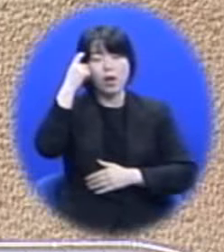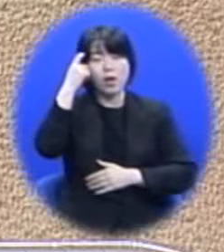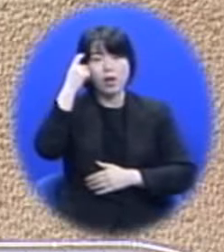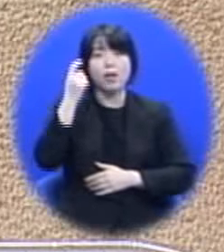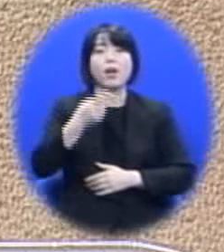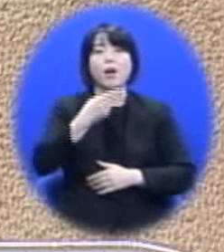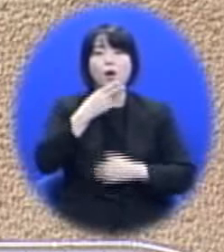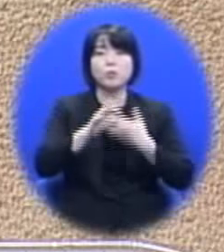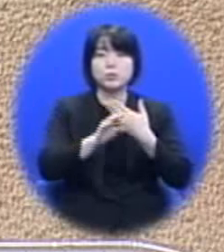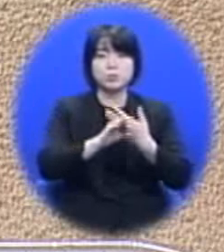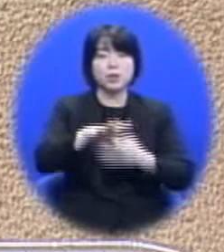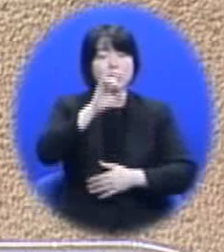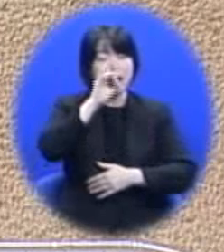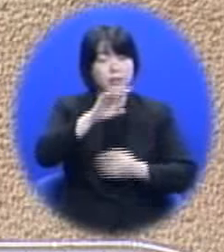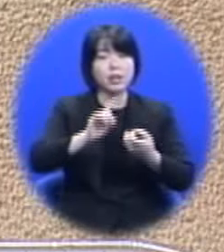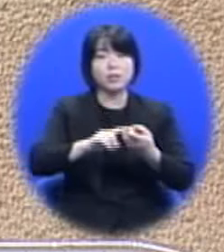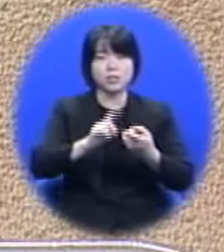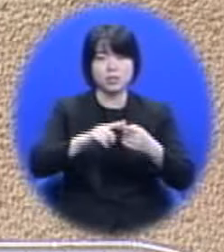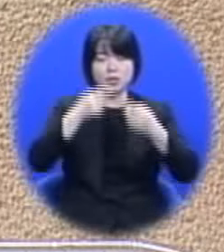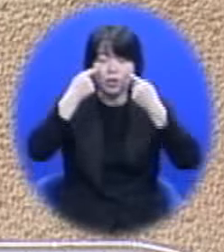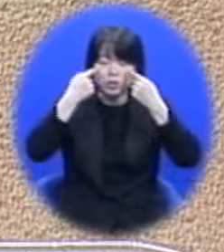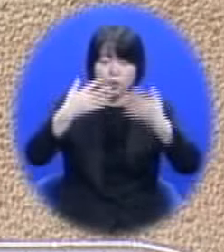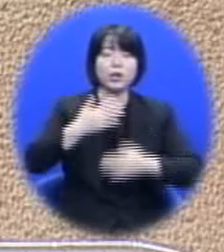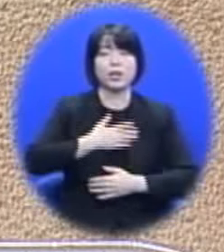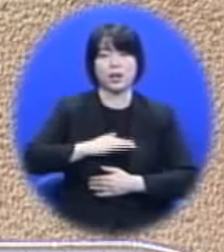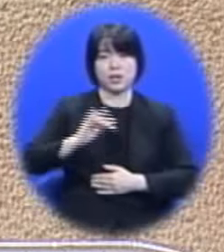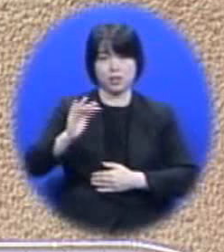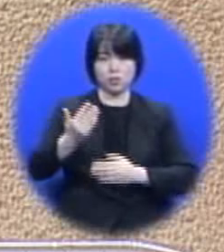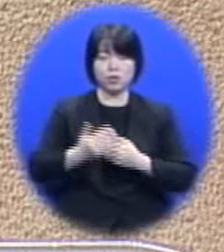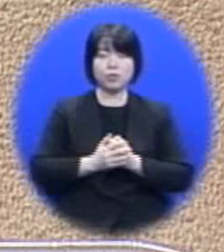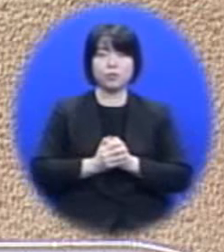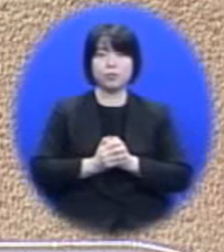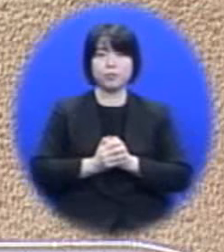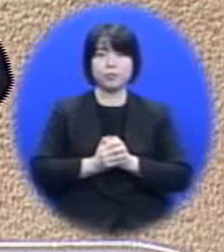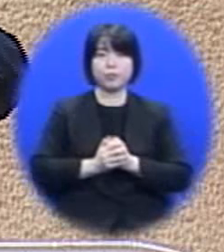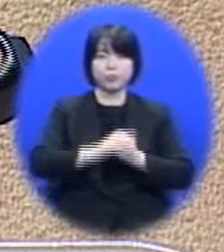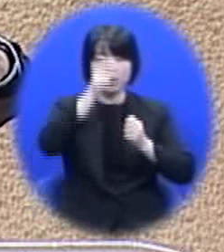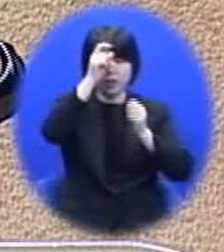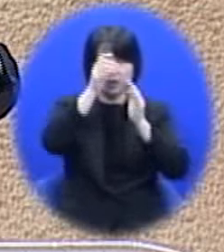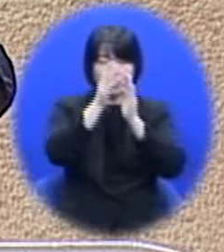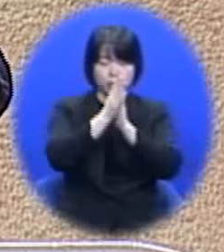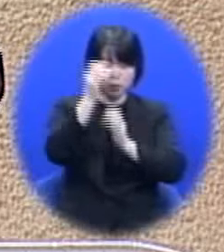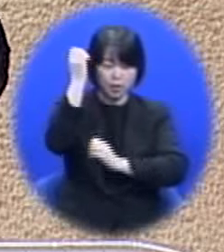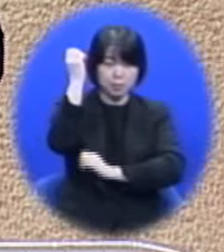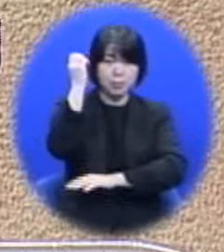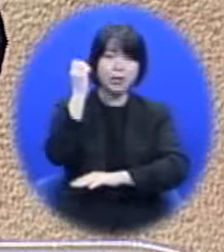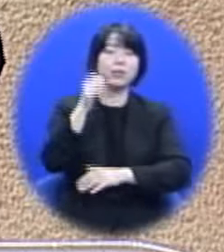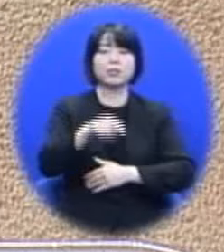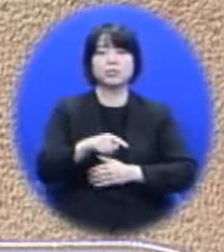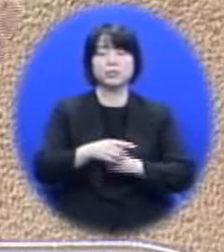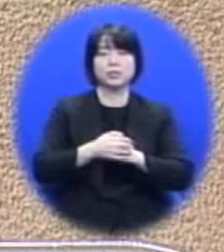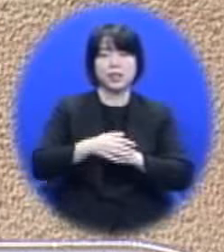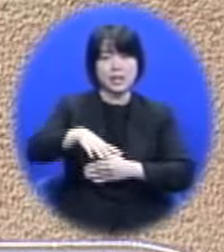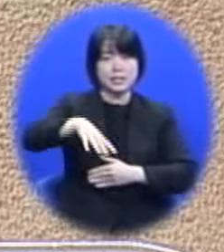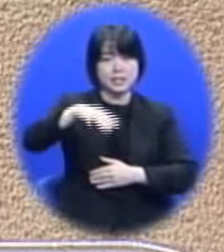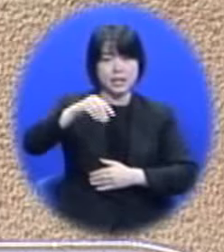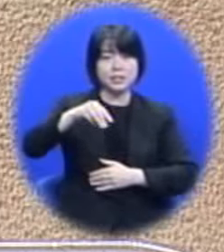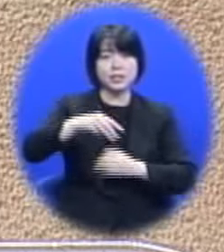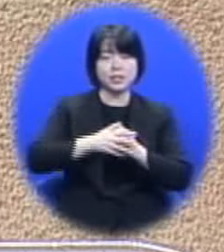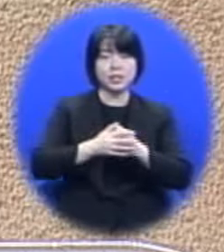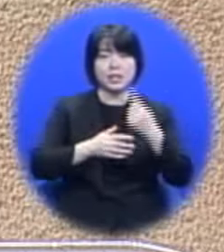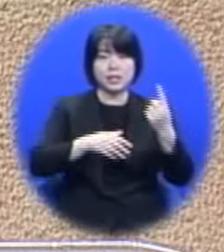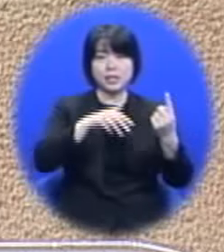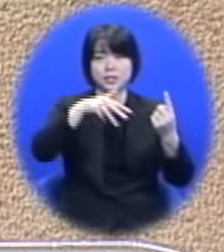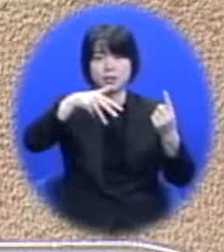기도가 없으면 왜 안 되는지를 정확하게 알아야 하는 겁니다. 기도의 배경은 창세기 1장부터